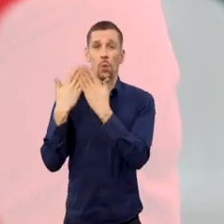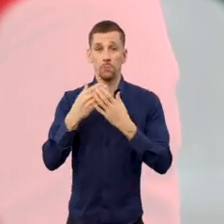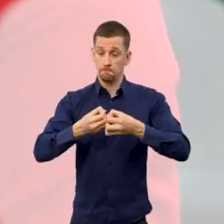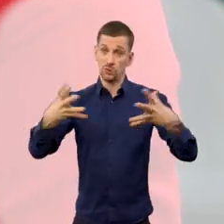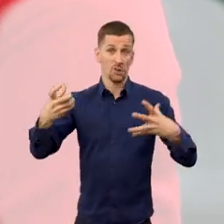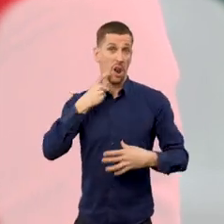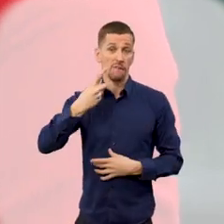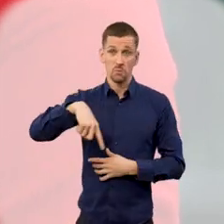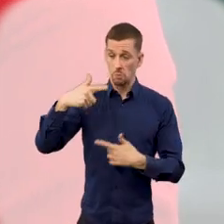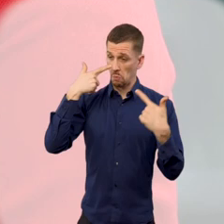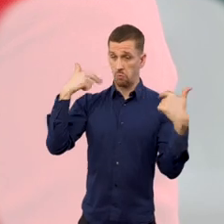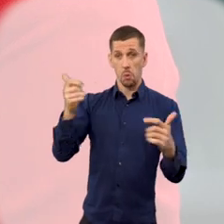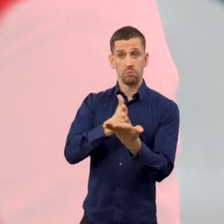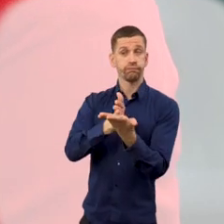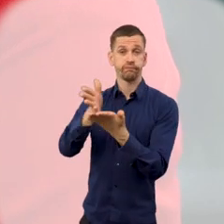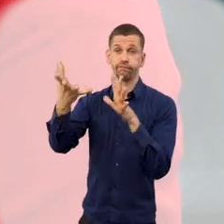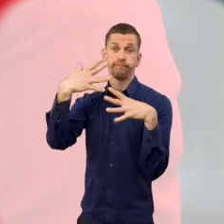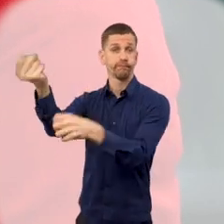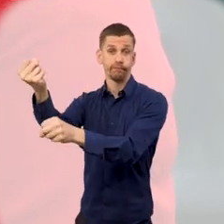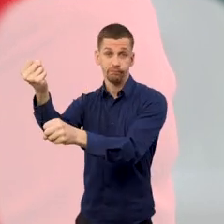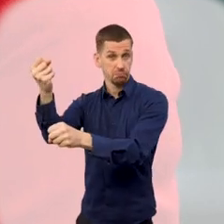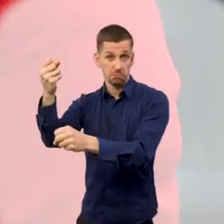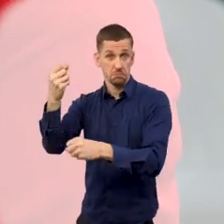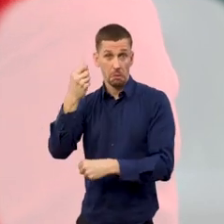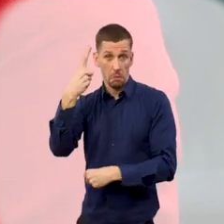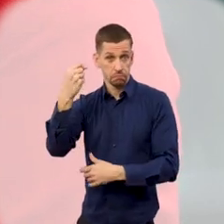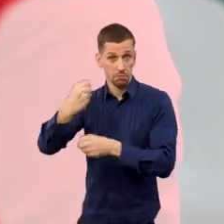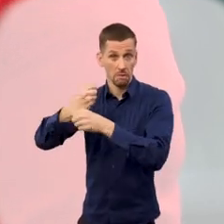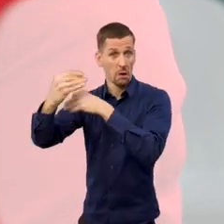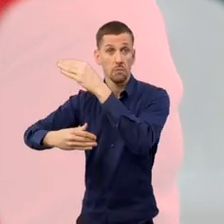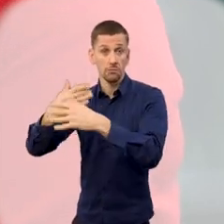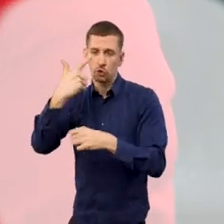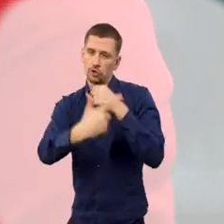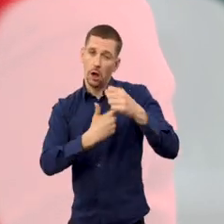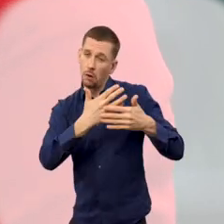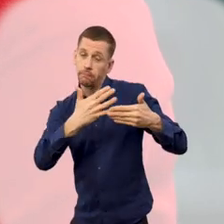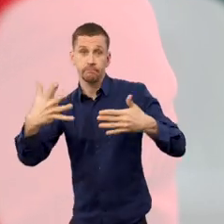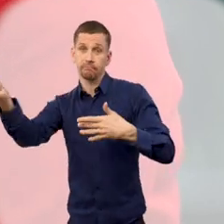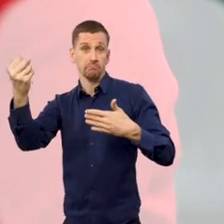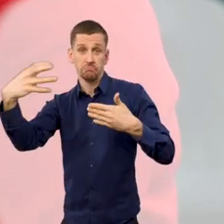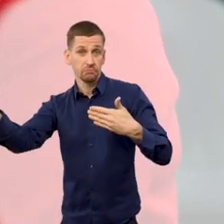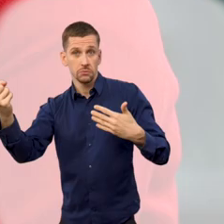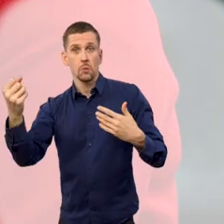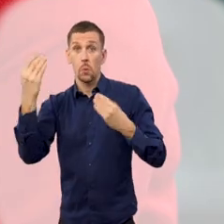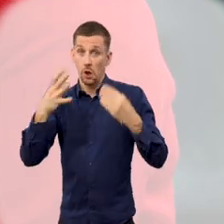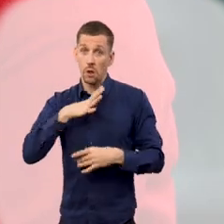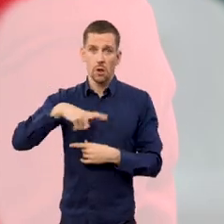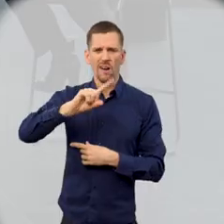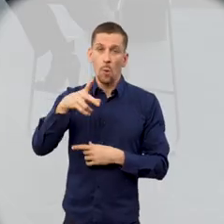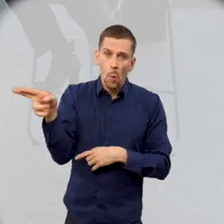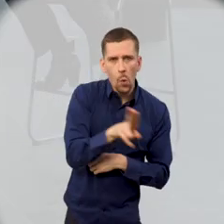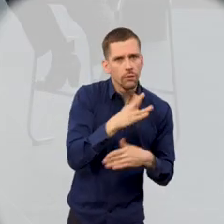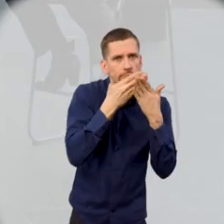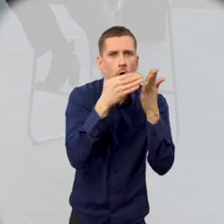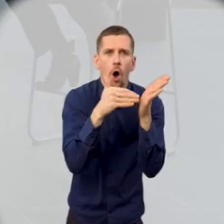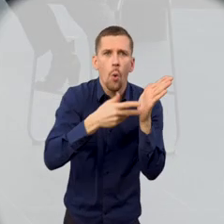C'est vrai que quand on a ouvert Eden School, la majorité des élèves se voyaient bien dans le monde du travail. Et en fait, au fil des 2 années, ils ont repris goût aux études.